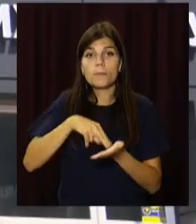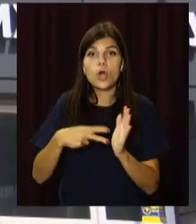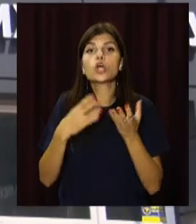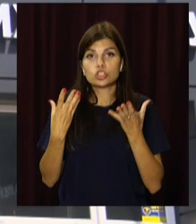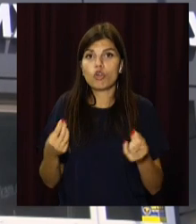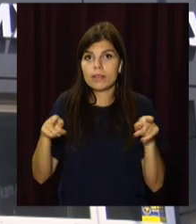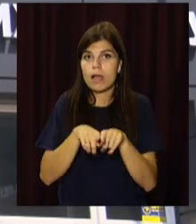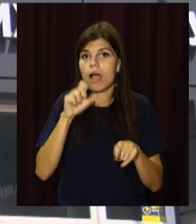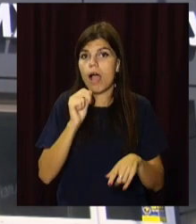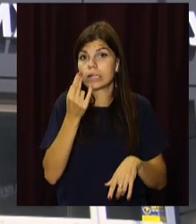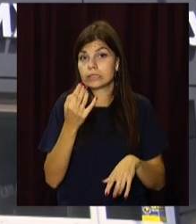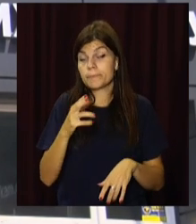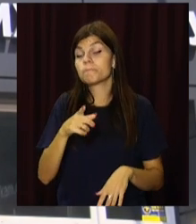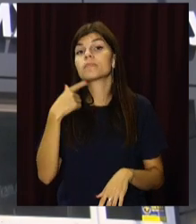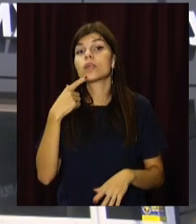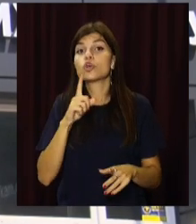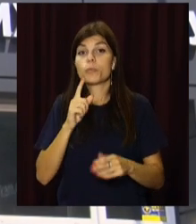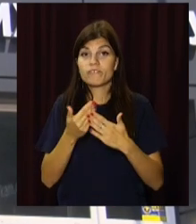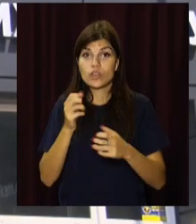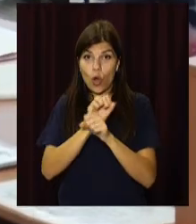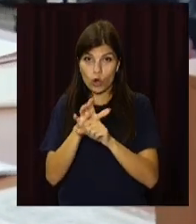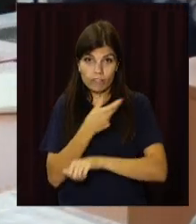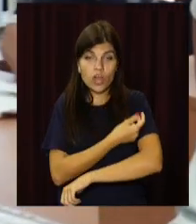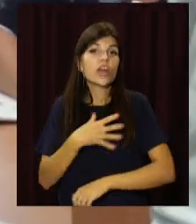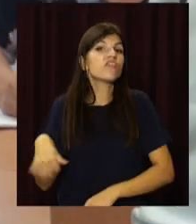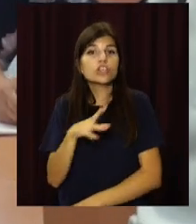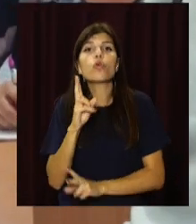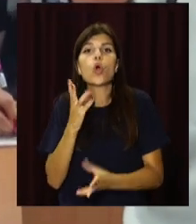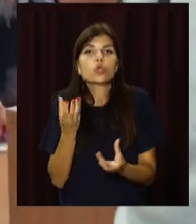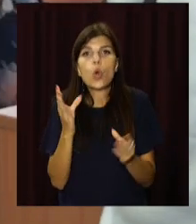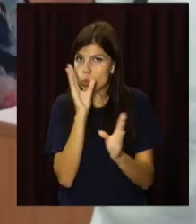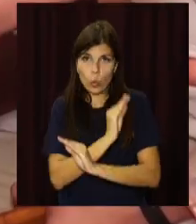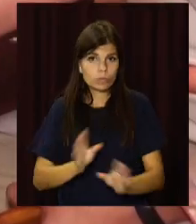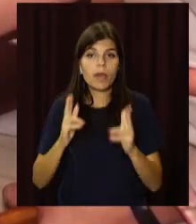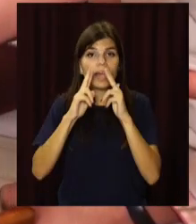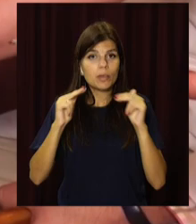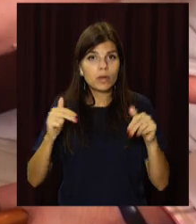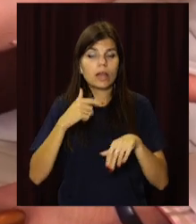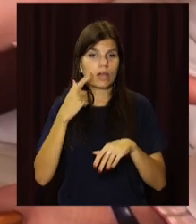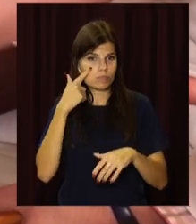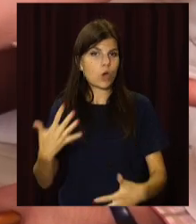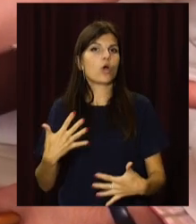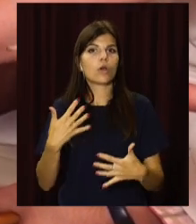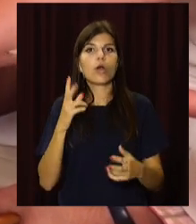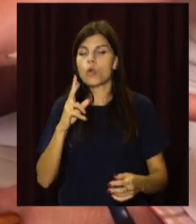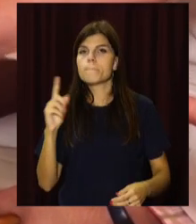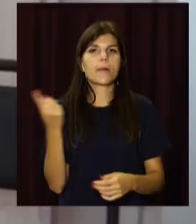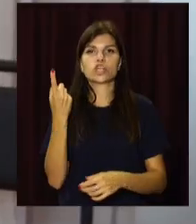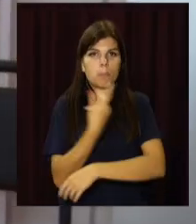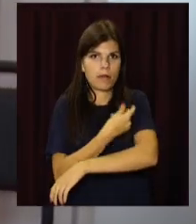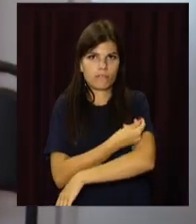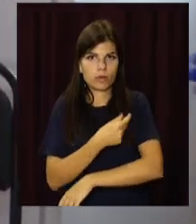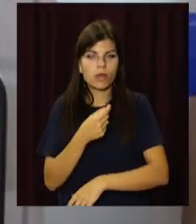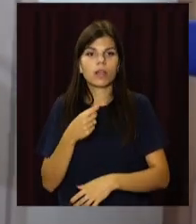такі акції. Аби вакцинуватися від коронавірусу могли всі, хто ще не встиг. Дніпропетровщина – лідер за кількістю вперше